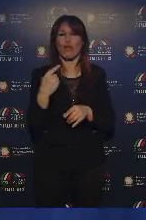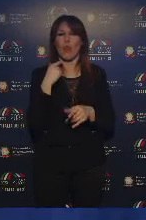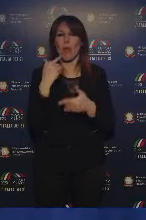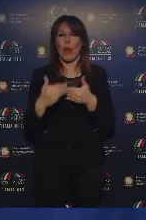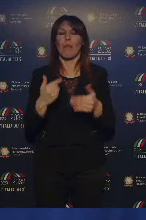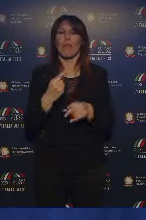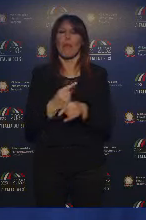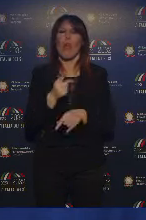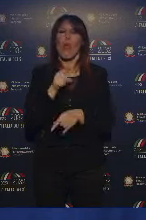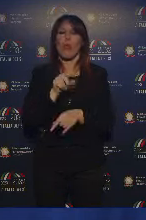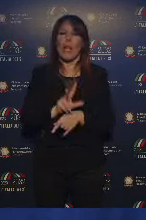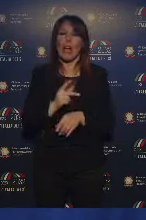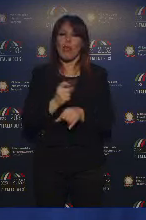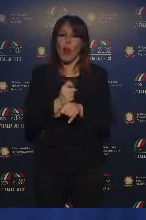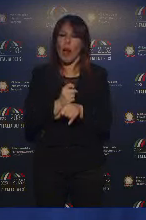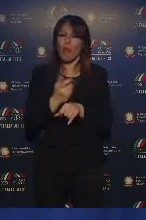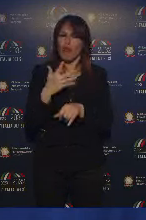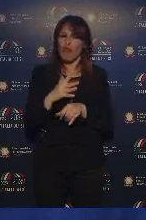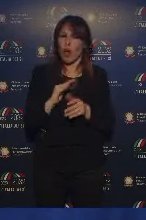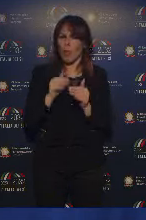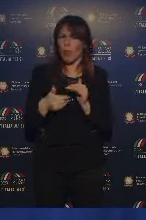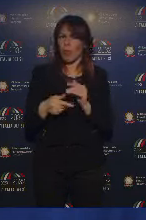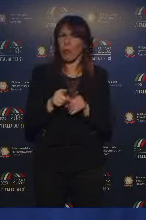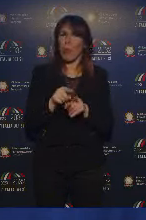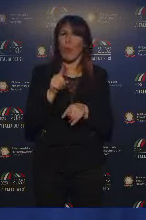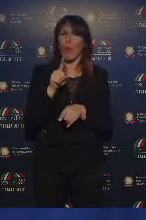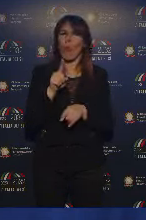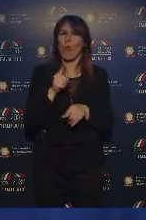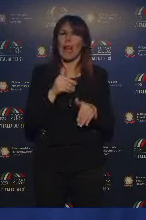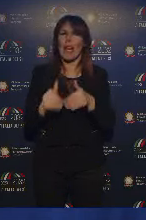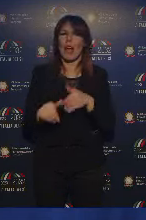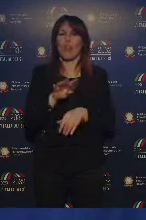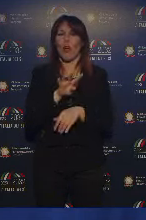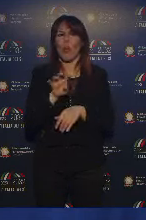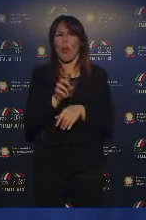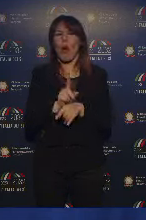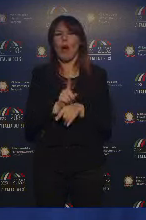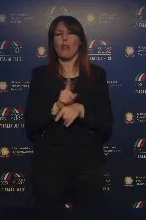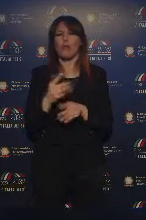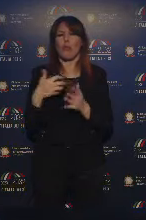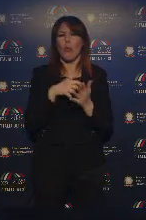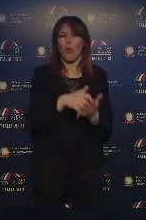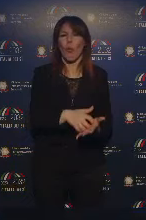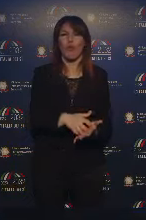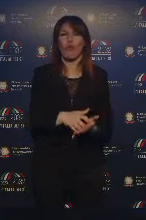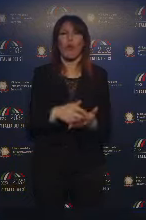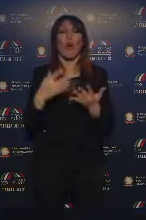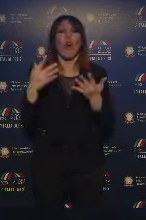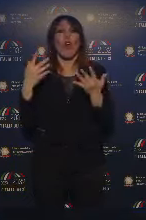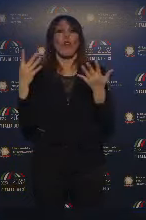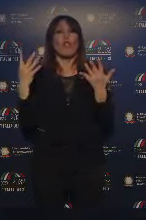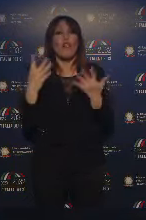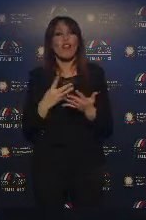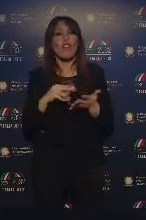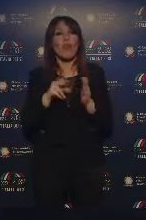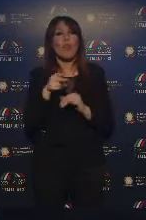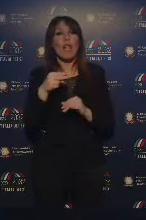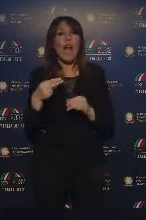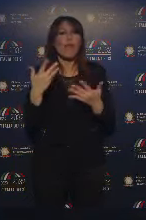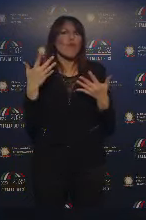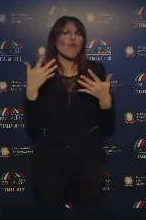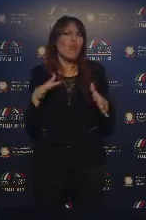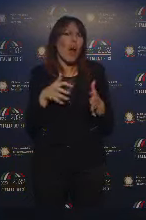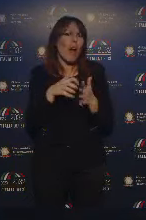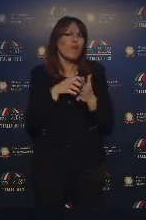dell'avanzamento lavori 1 Mil miliardo e4 di costo di cui quasi 900 milioni di euro già finanziati entrando nel